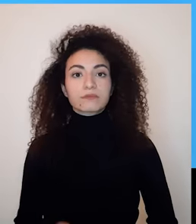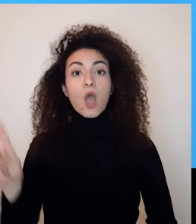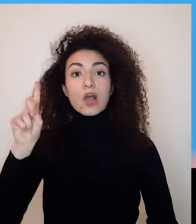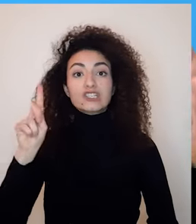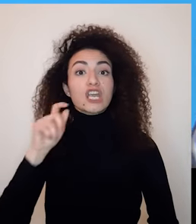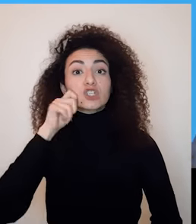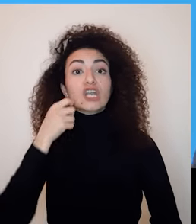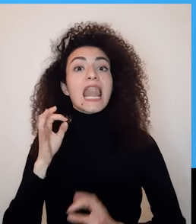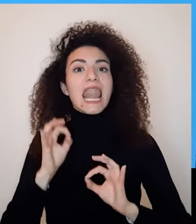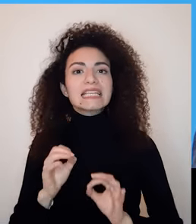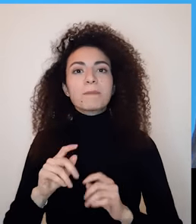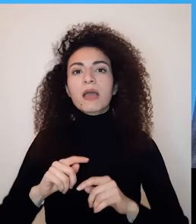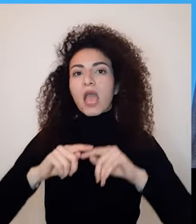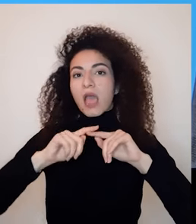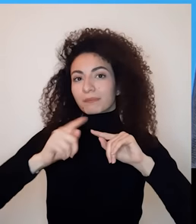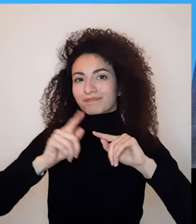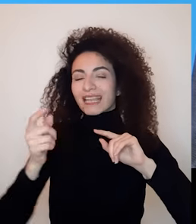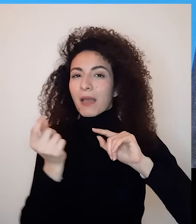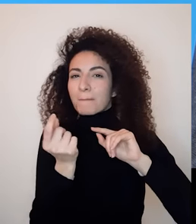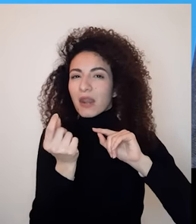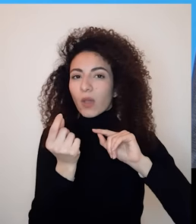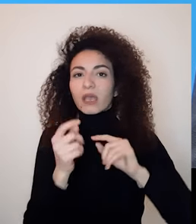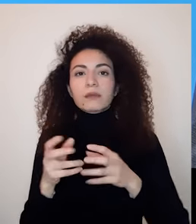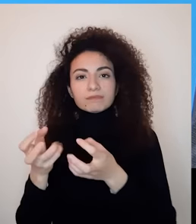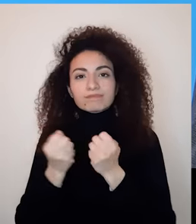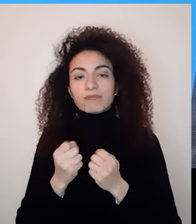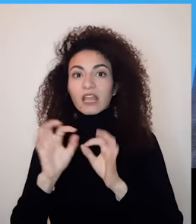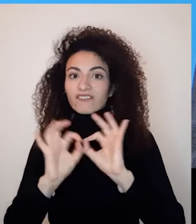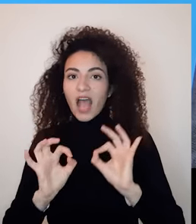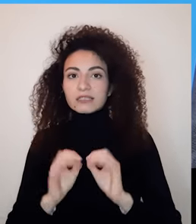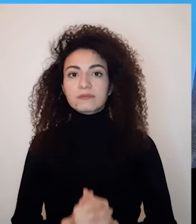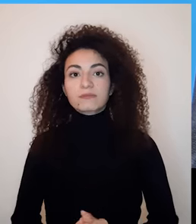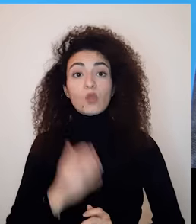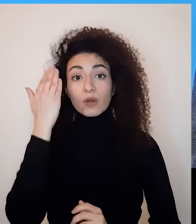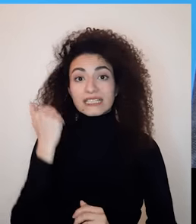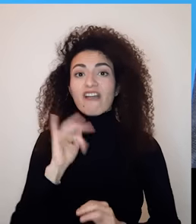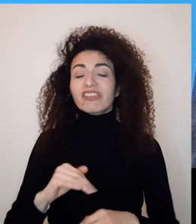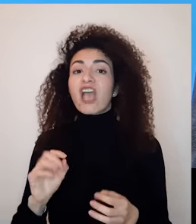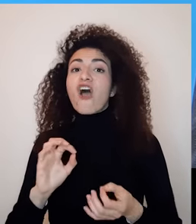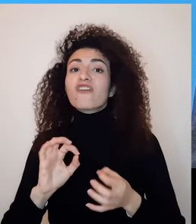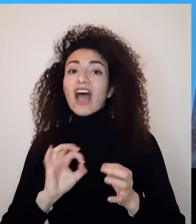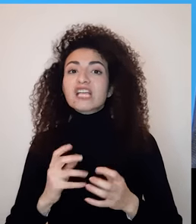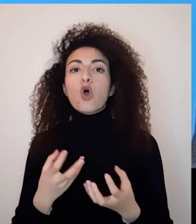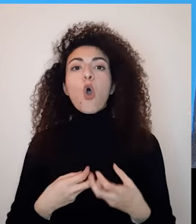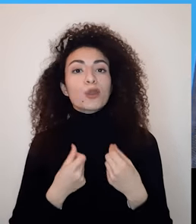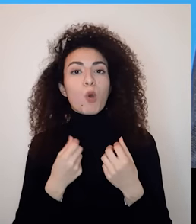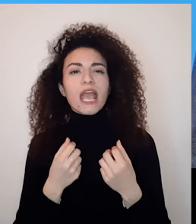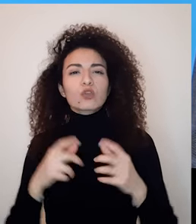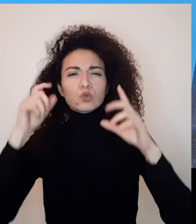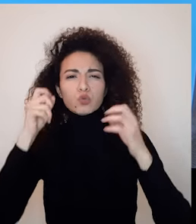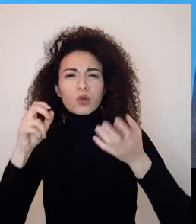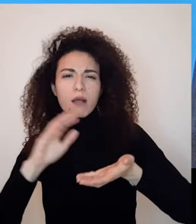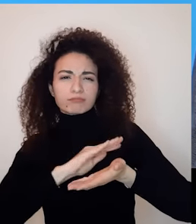بالحمل؟ أول شيء لازم الزوج يخضع لتحليل السائل المنوي. أما تحاليل المرأة هي تحاليل